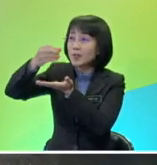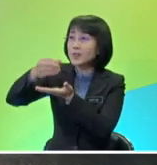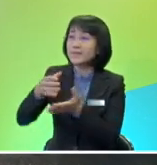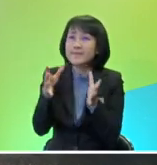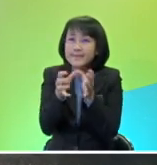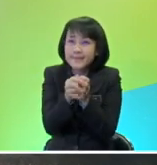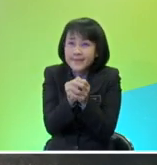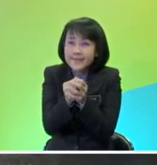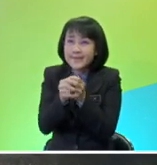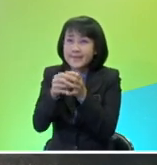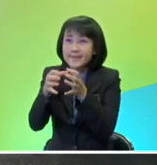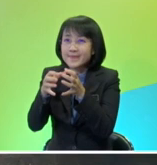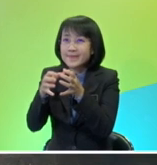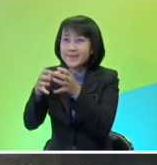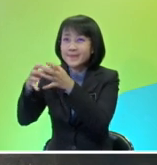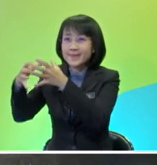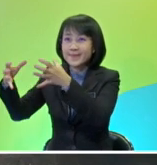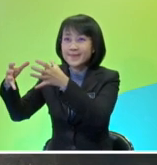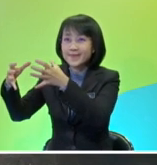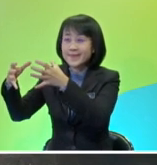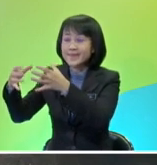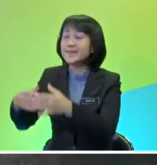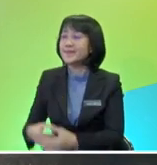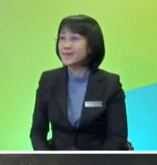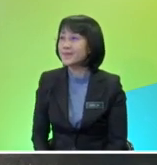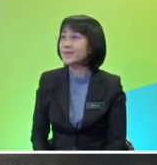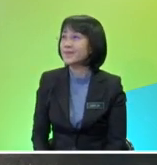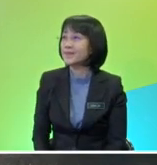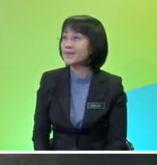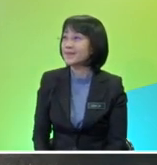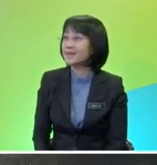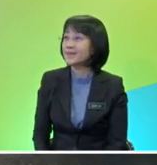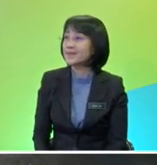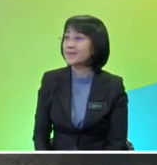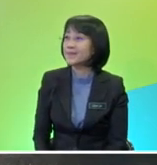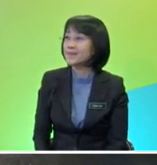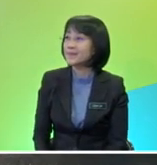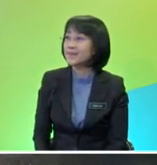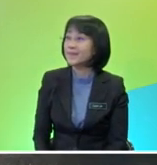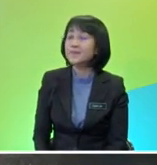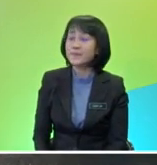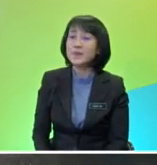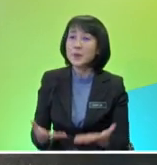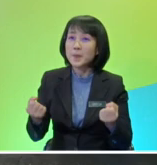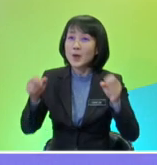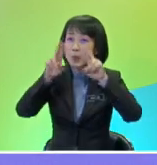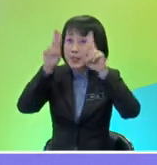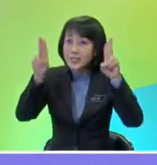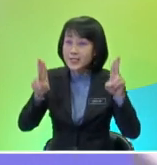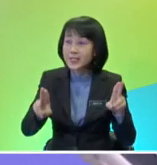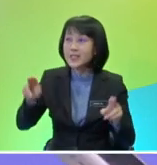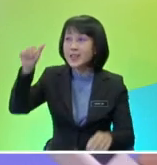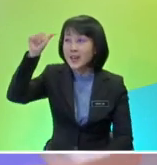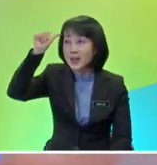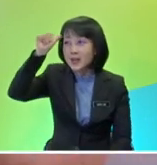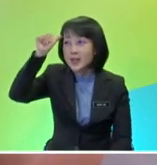Yang ni sederhana dan yang ni nampak dalam keadaan yang sempurna. Biasa saja. Okey. Jadi saya nak uji sedikit Akmal. Okey. Okay, berdasarkan